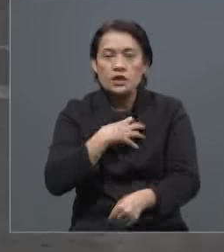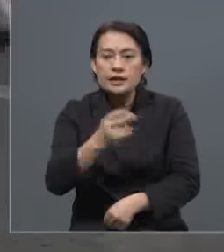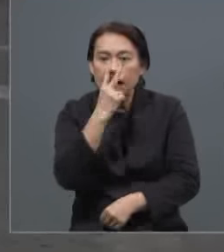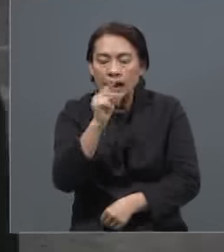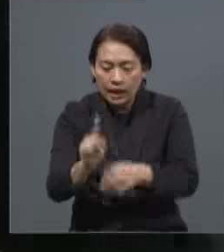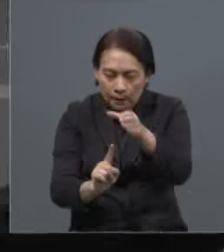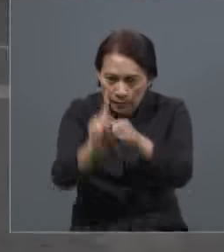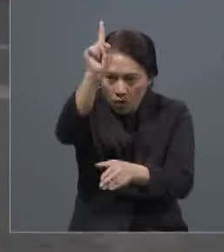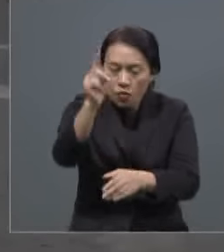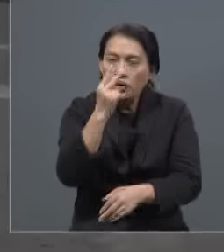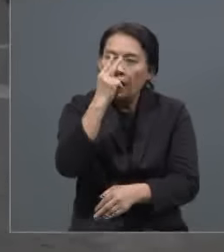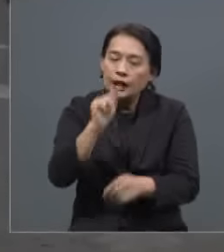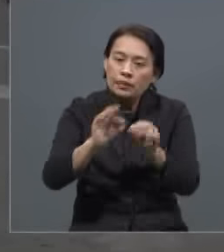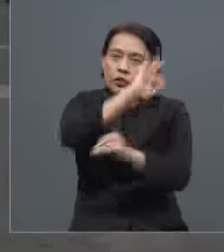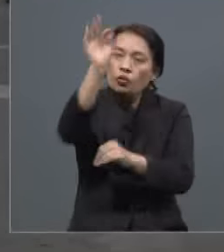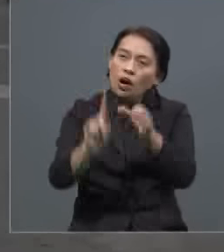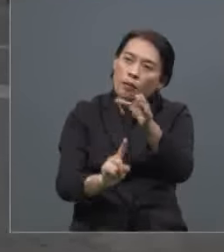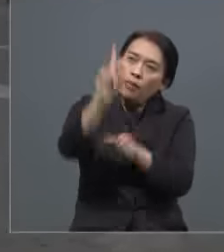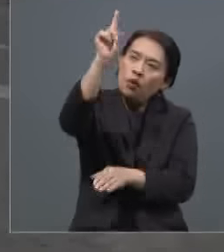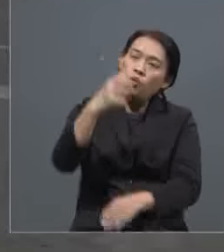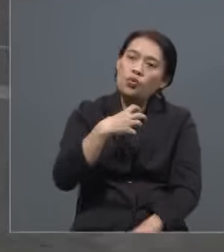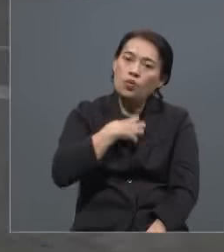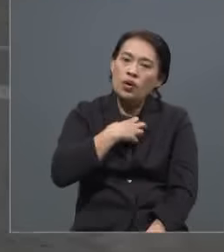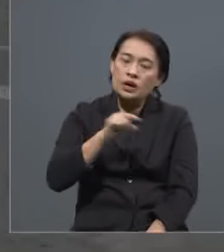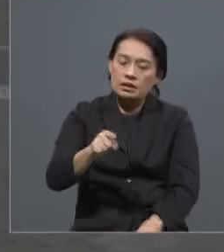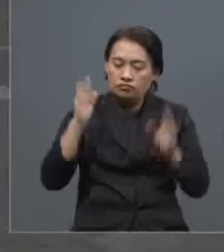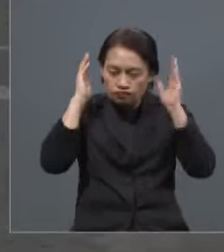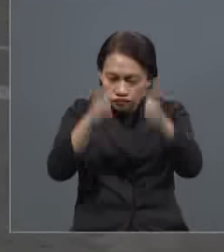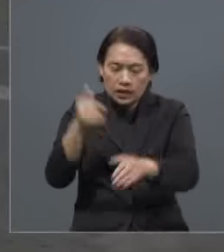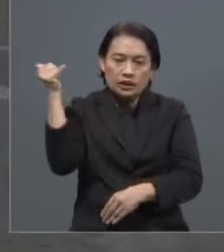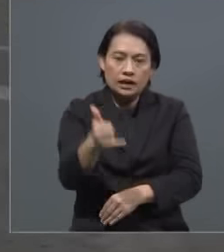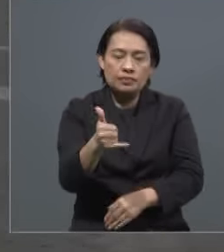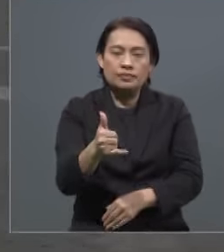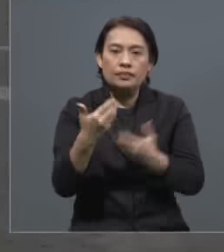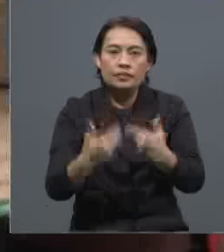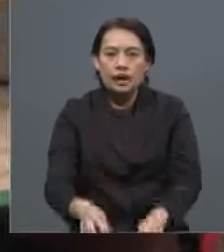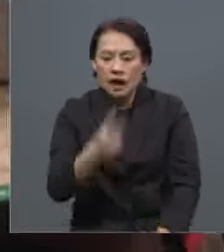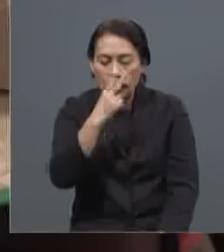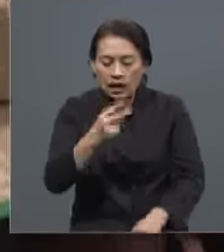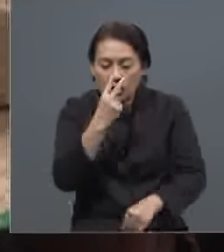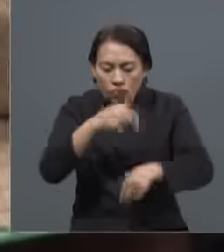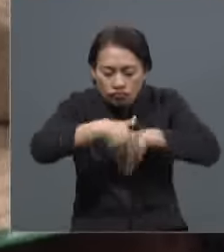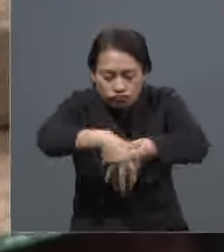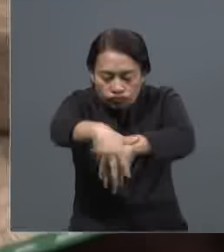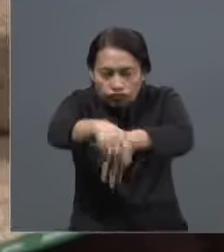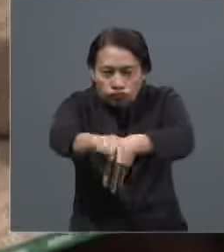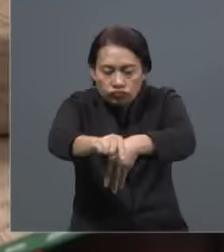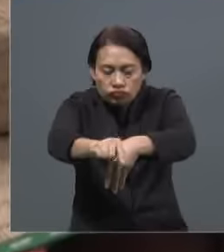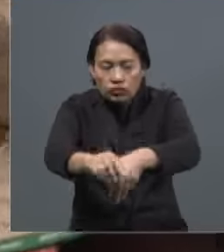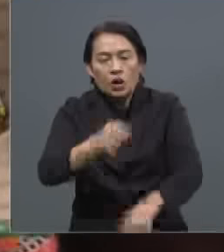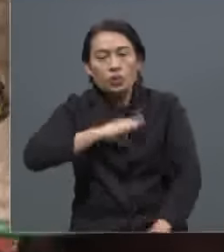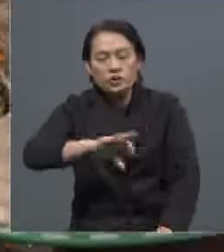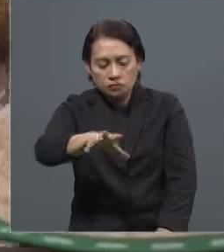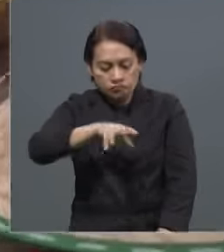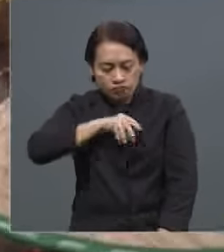ที่ขึ้นบนท้องฟ้านะครับครับตั้งใจมากๆเลยครับประทับใจขบวนแล้วก็ไ